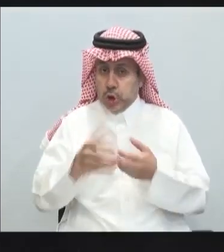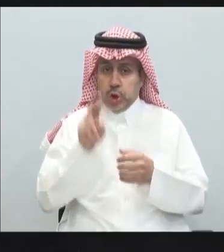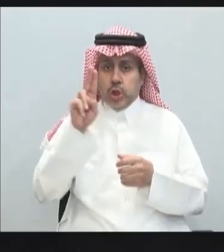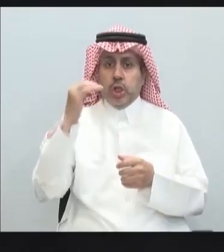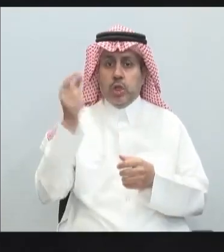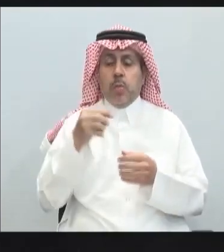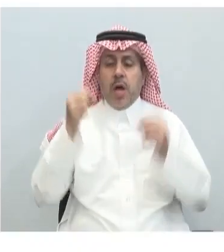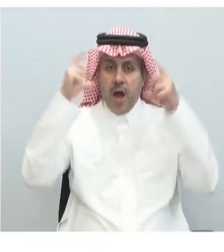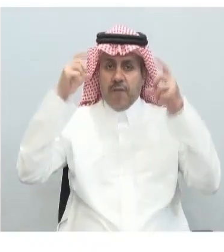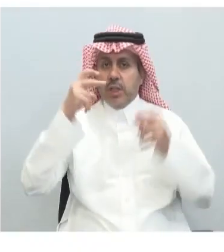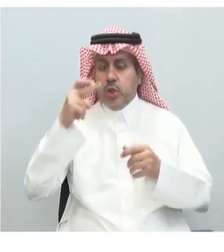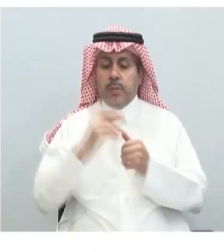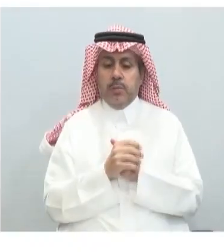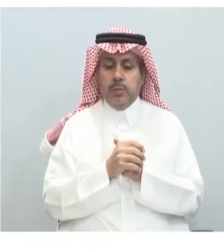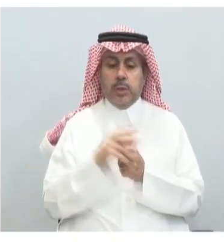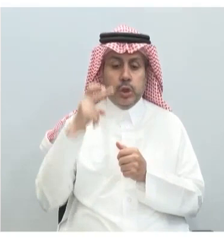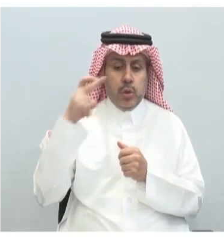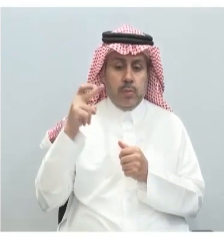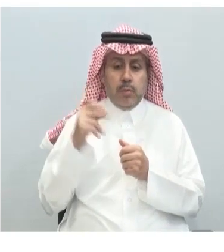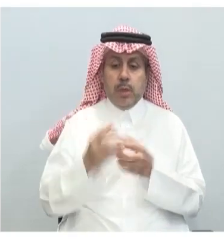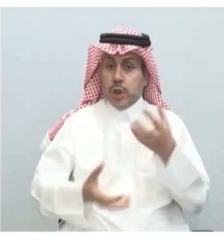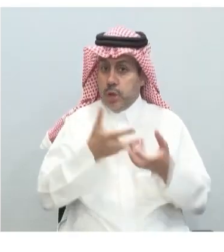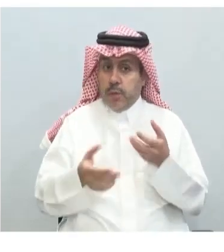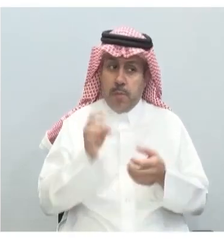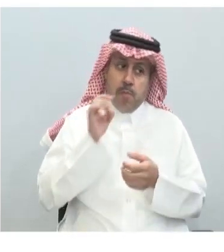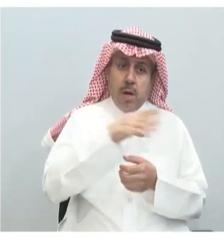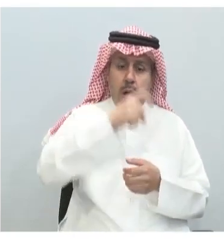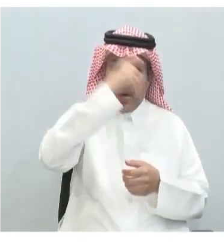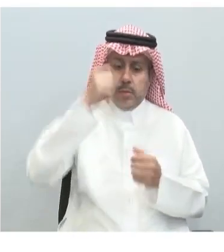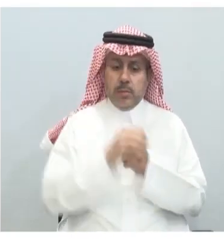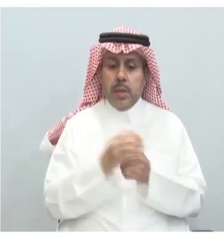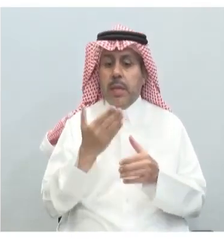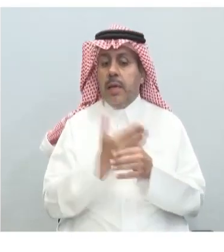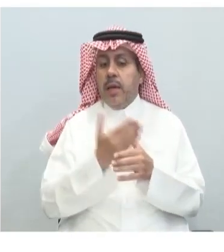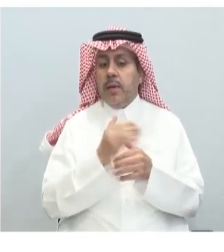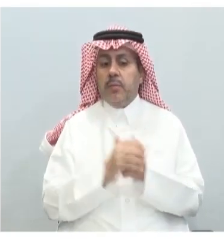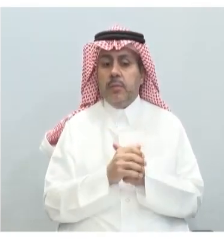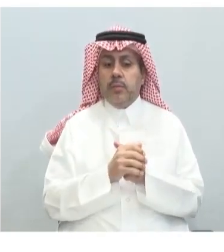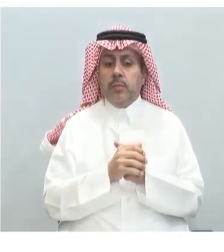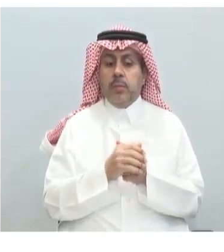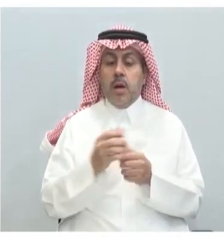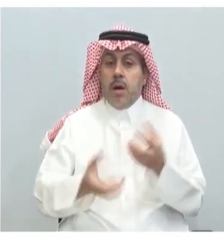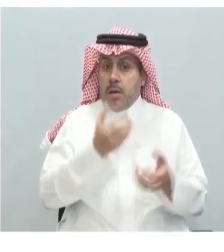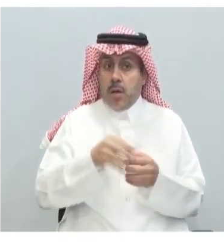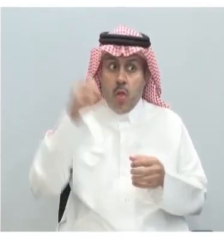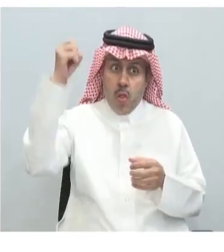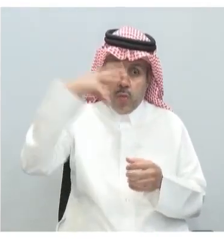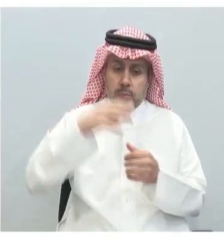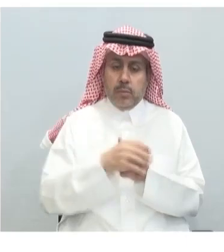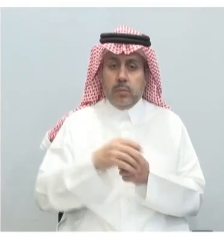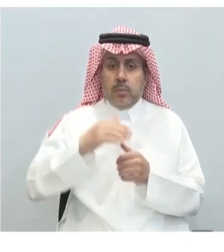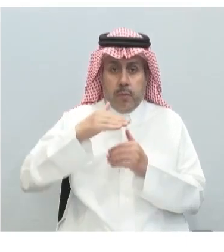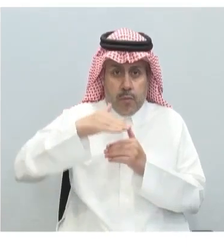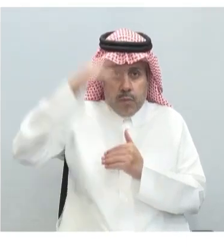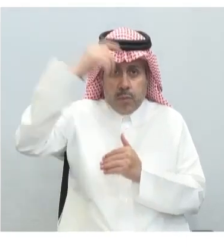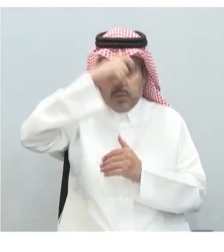الجواب ولكن الجواب سيكون التفاعل طارد للحراره لانك اساسا ترى حراره وضوء وايضا ترتفع درجه